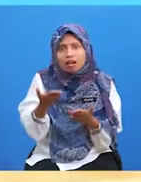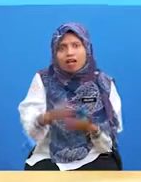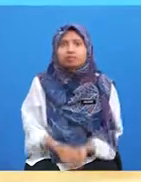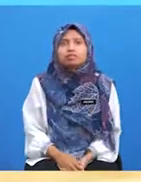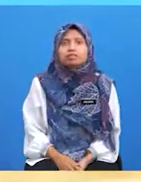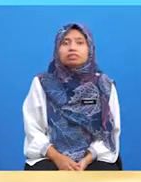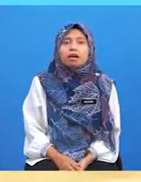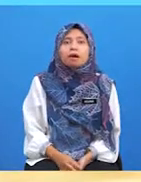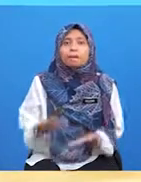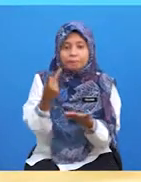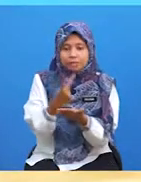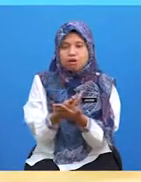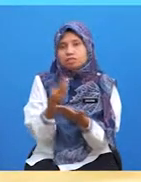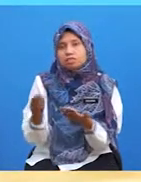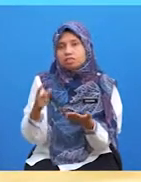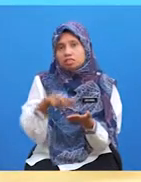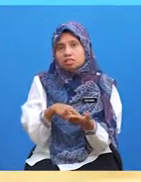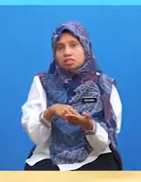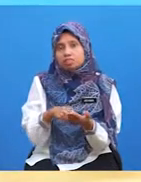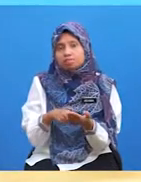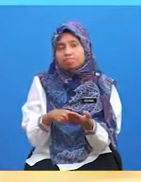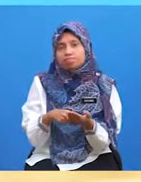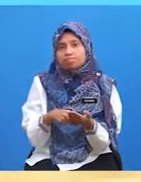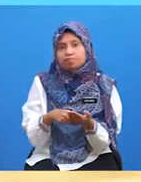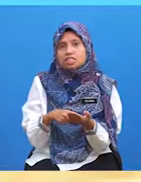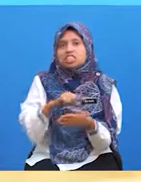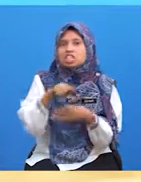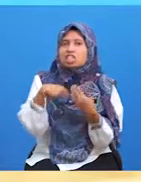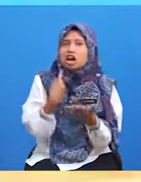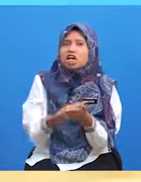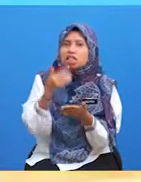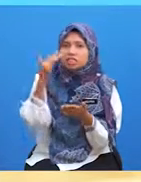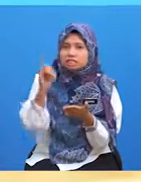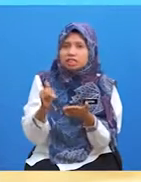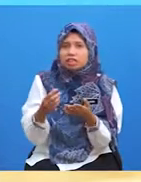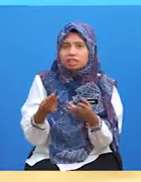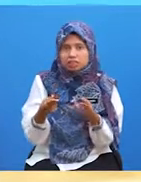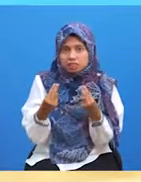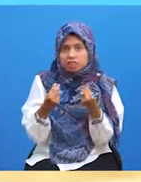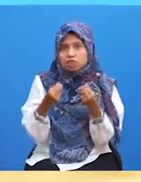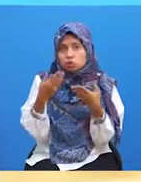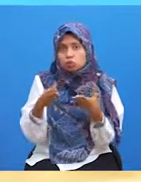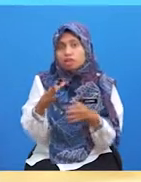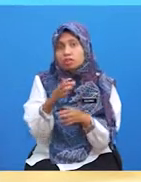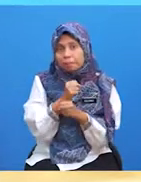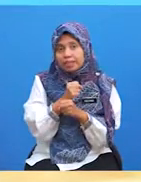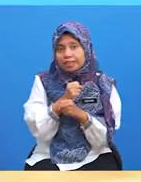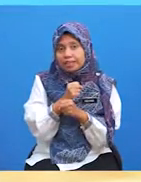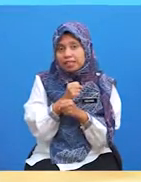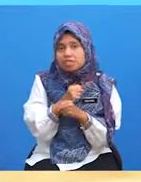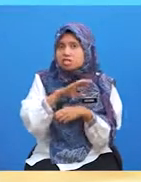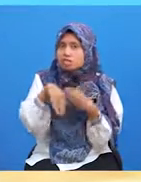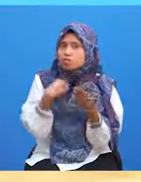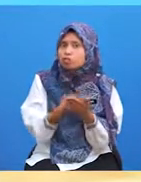Peribahasa ini membawa maksud segala yang dikehendaki sudah diperolehi dan